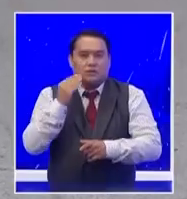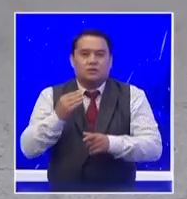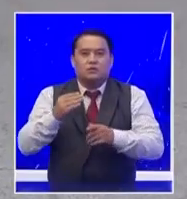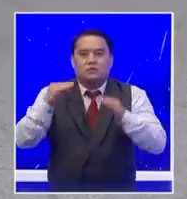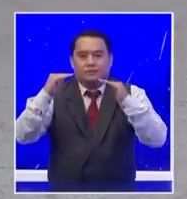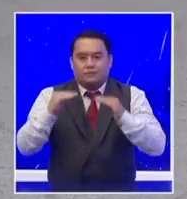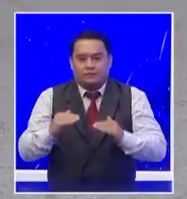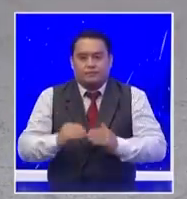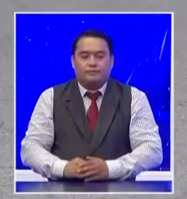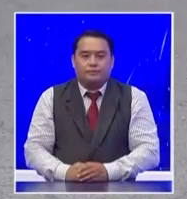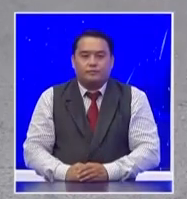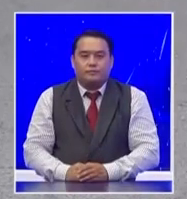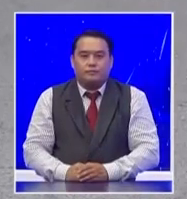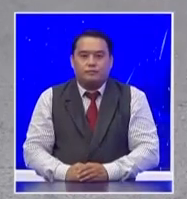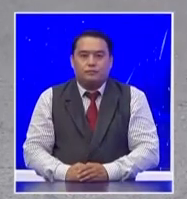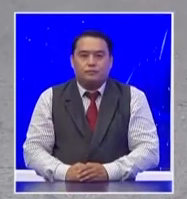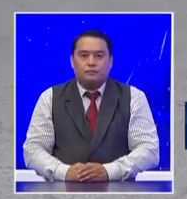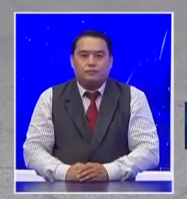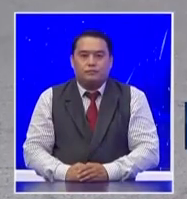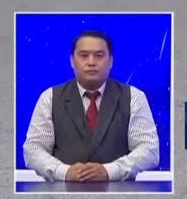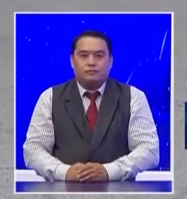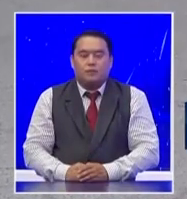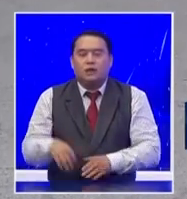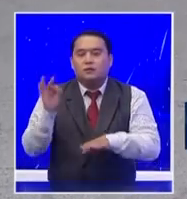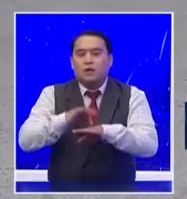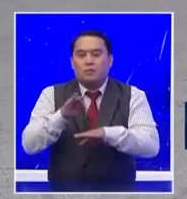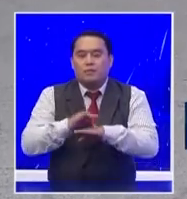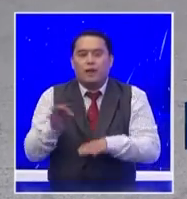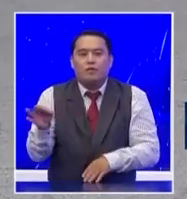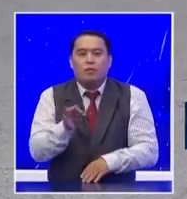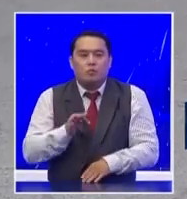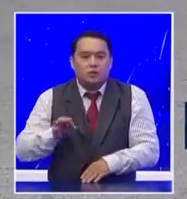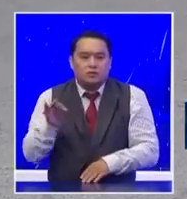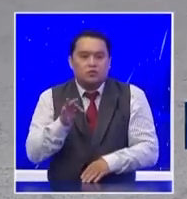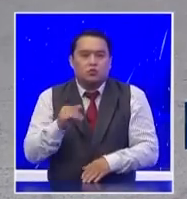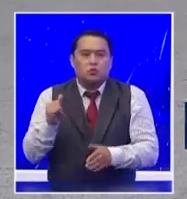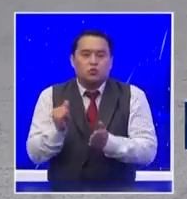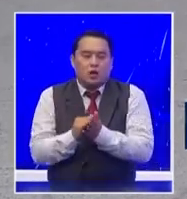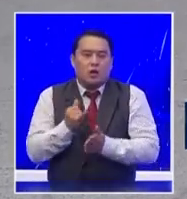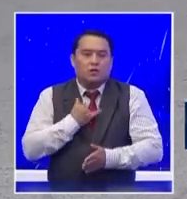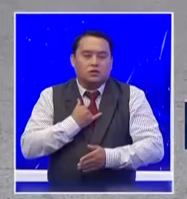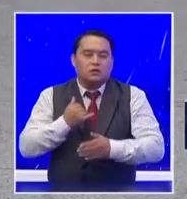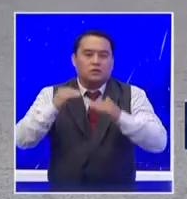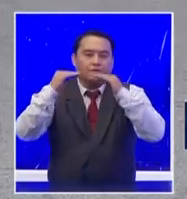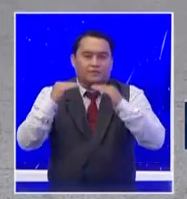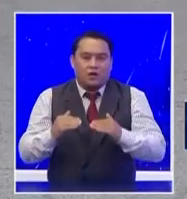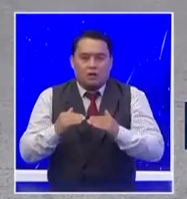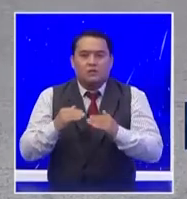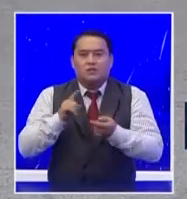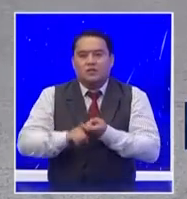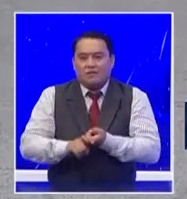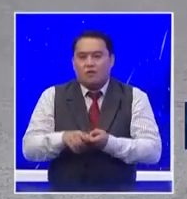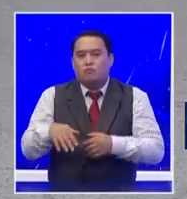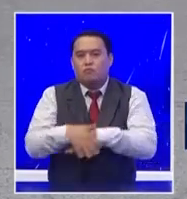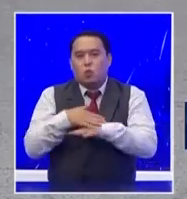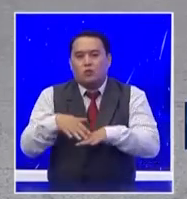спад. Прослеживается тенденция к стабилизации заболеваемости по области, но спад эпидситуации все же зависит от